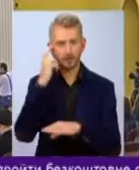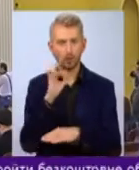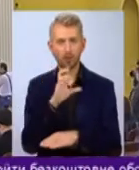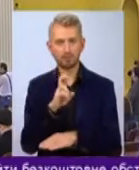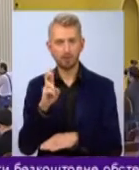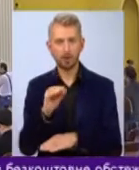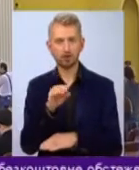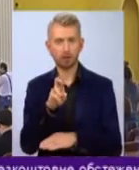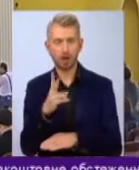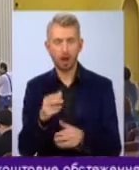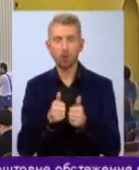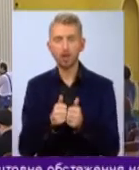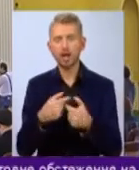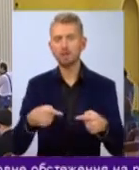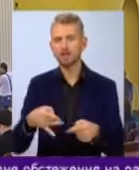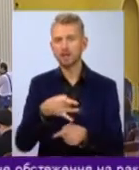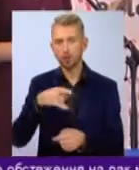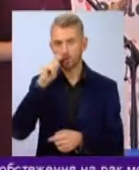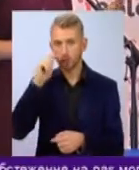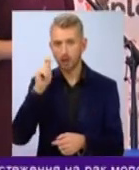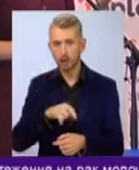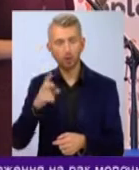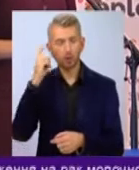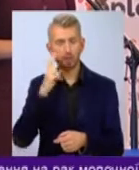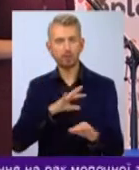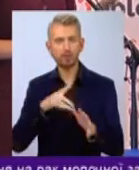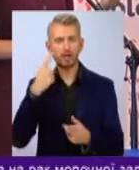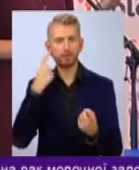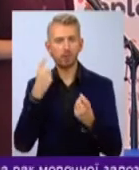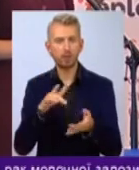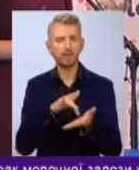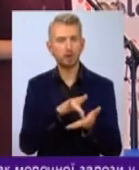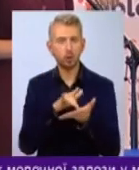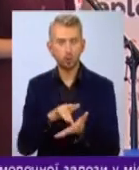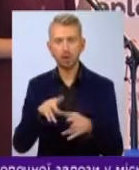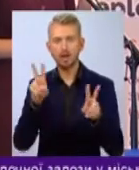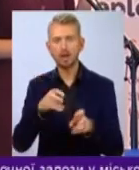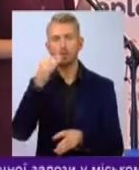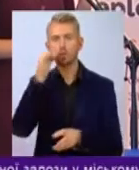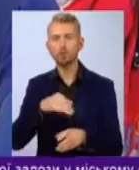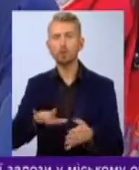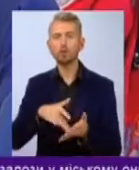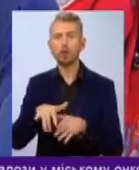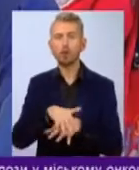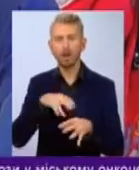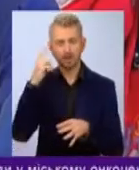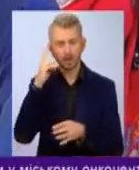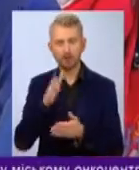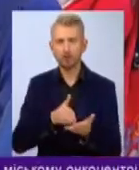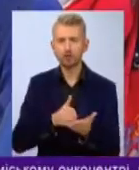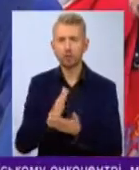та ЖБК колегам з різних регіонів України. У Києві відбувся інформаційний тур на тему «Досвід міської громади Києва на шляху